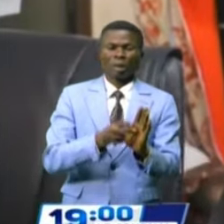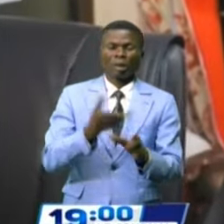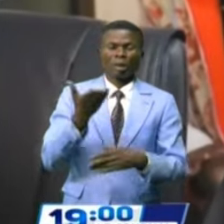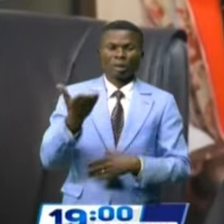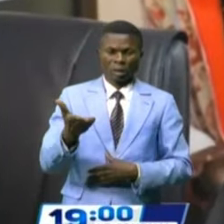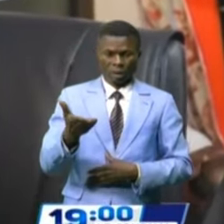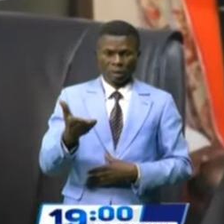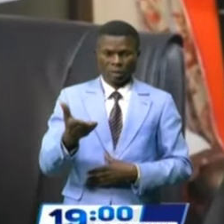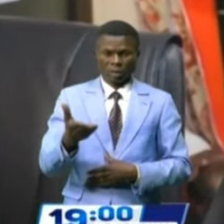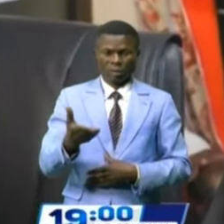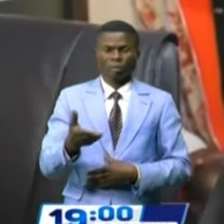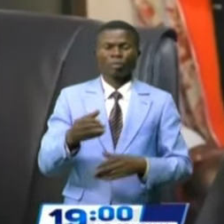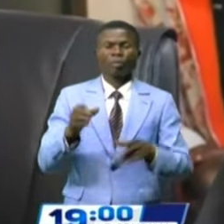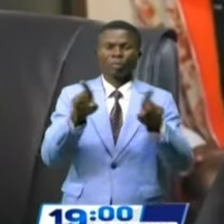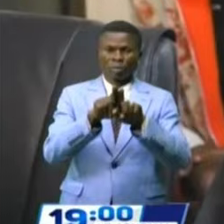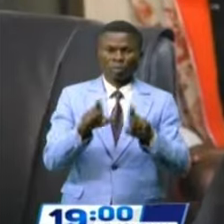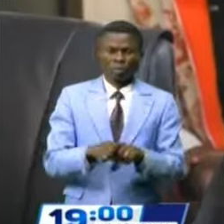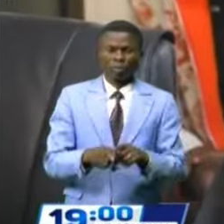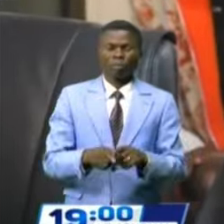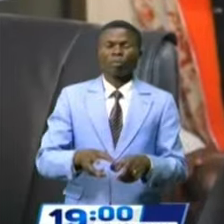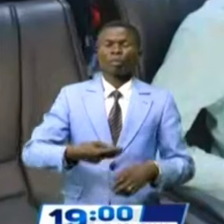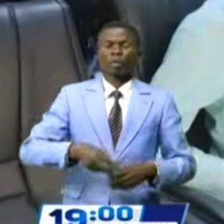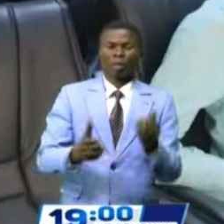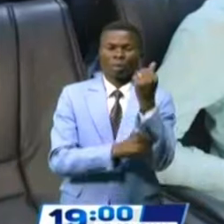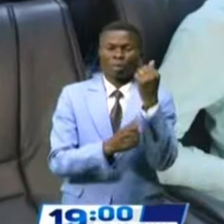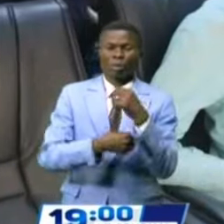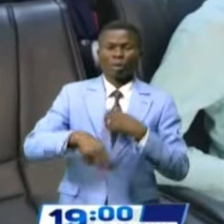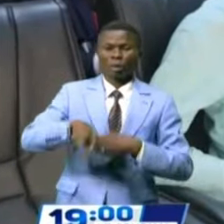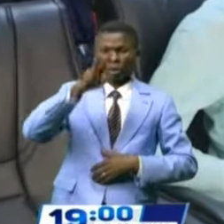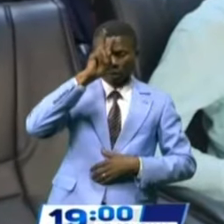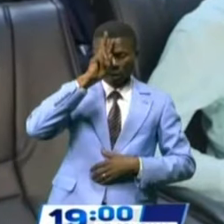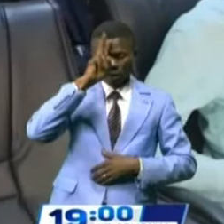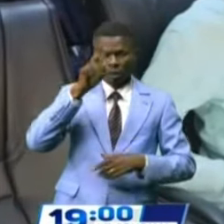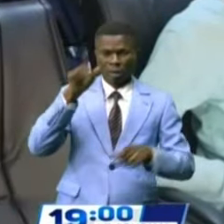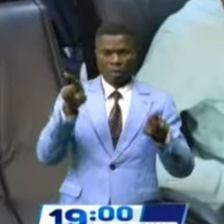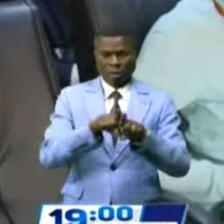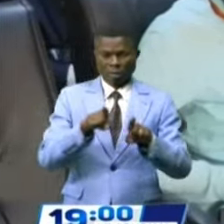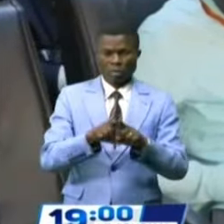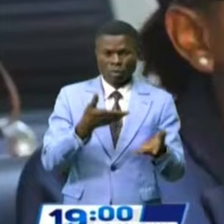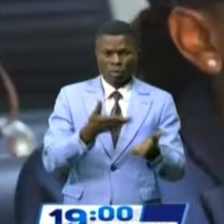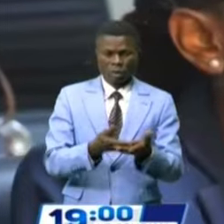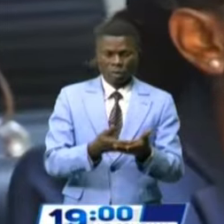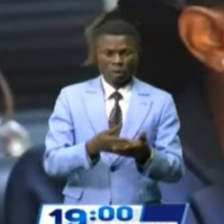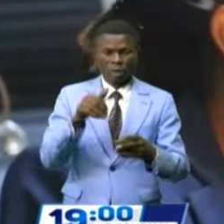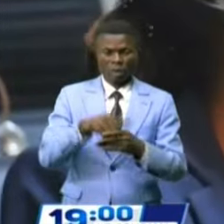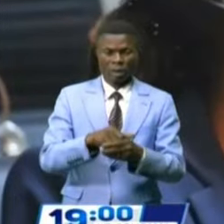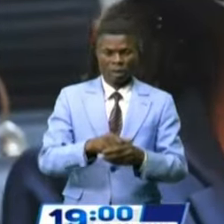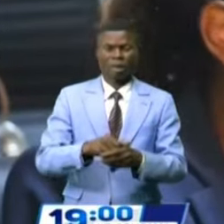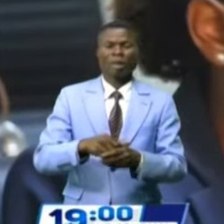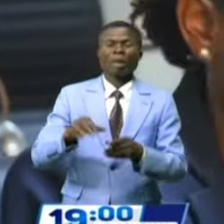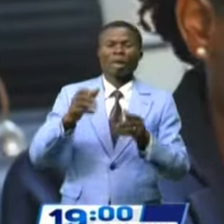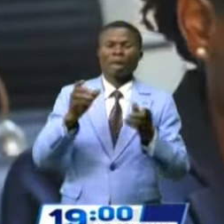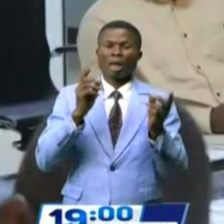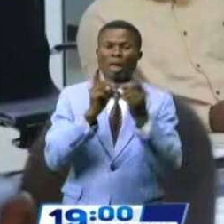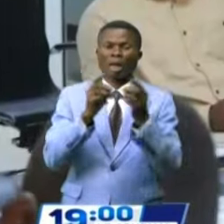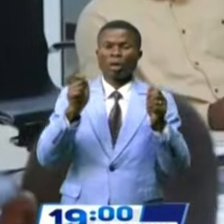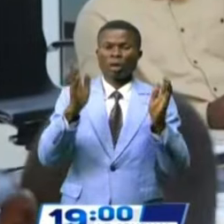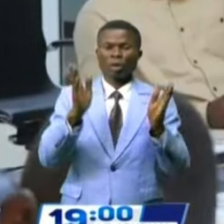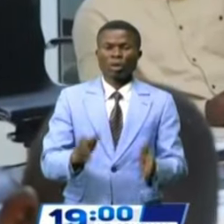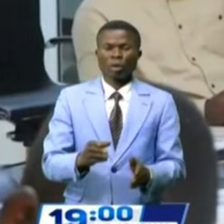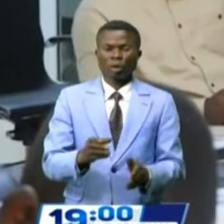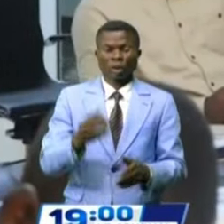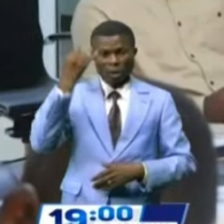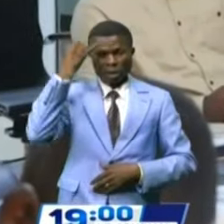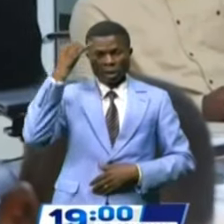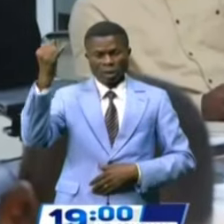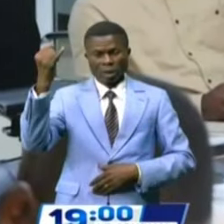type d'infirmité ou de vulnérabilité. Il en a été question au cours de ces cafés de presse organisés en marge